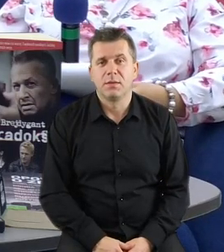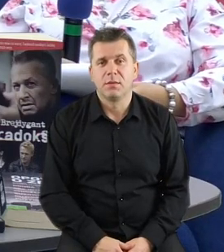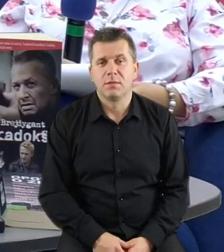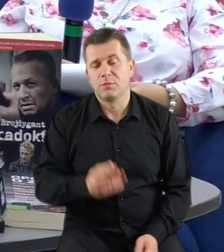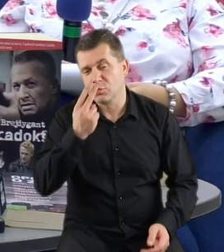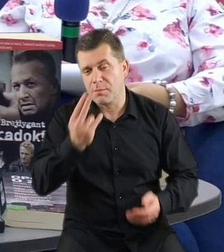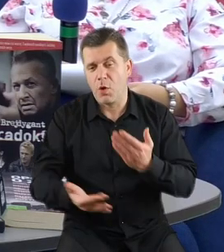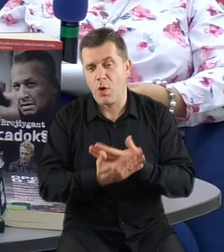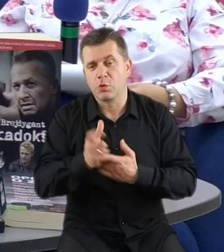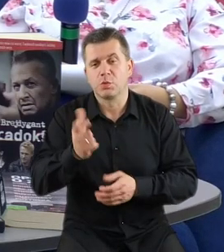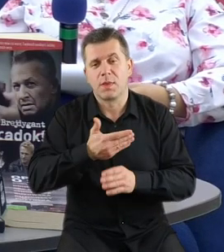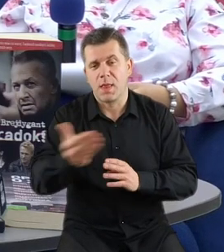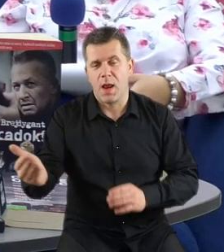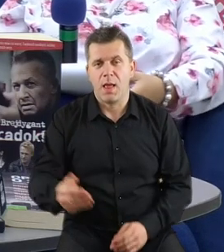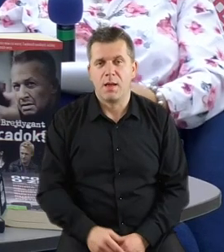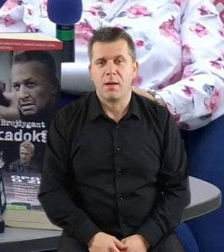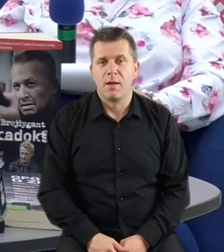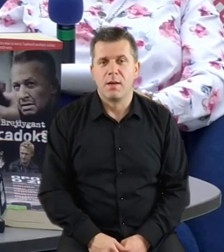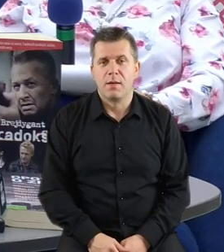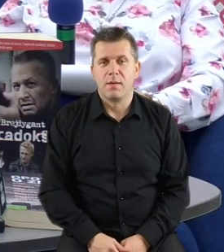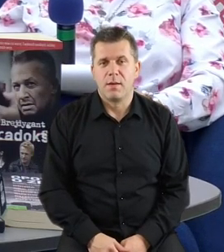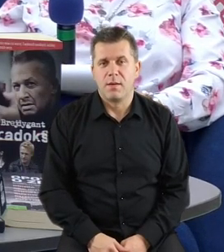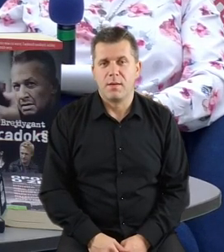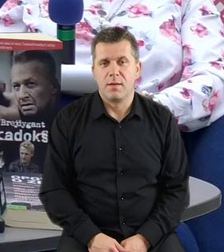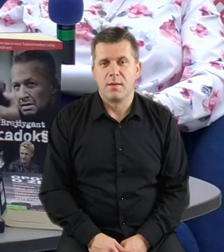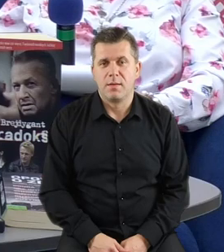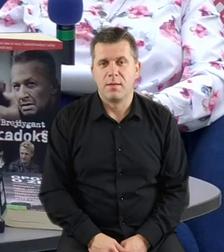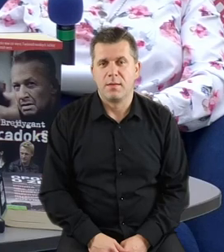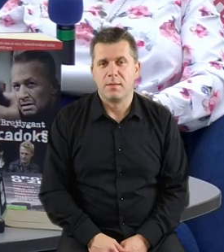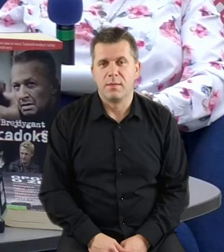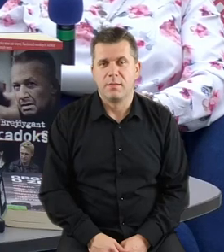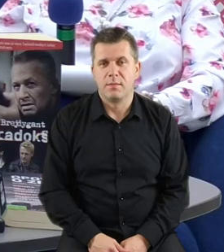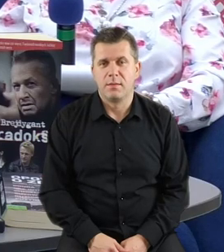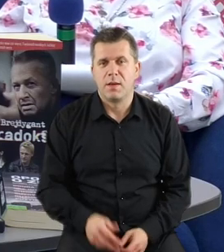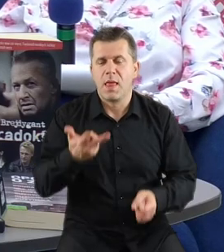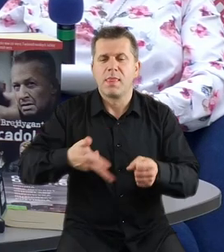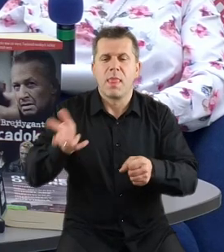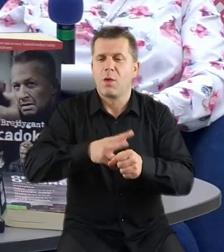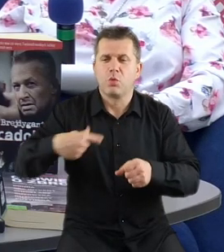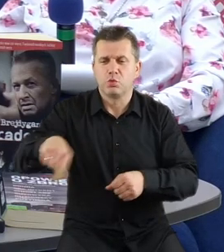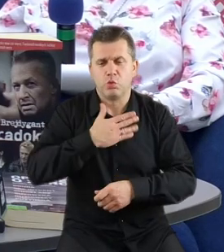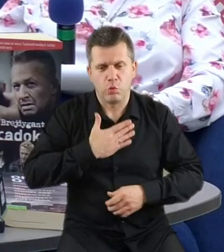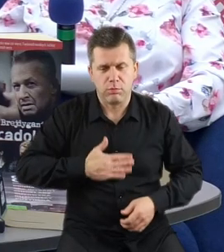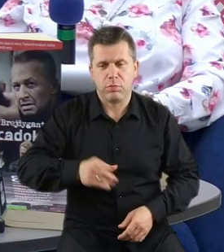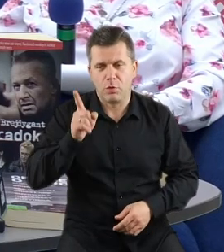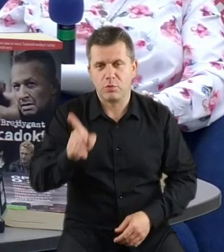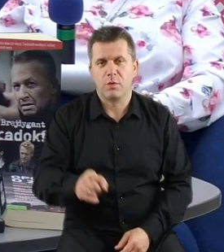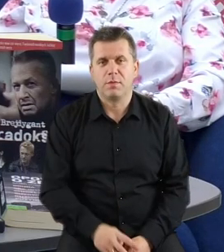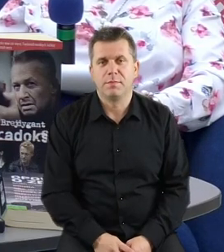no się okaże, co z tą mamą, no bo mama rzeczywiście jest taka trochę... No niektórzy lubią to,